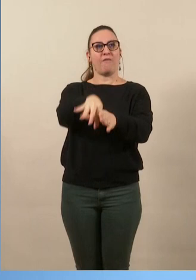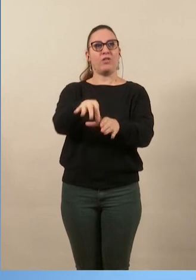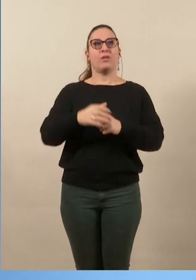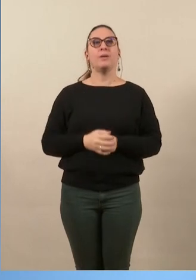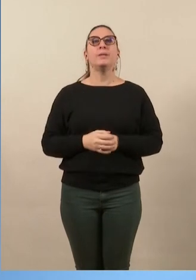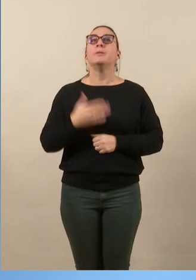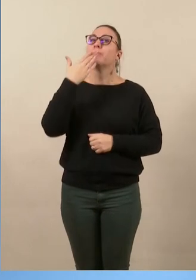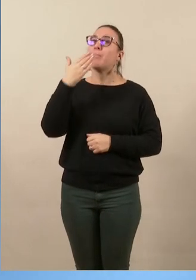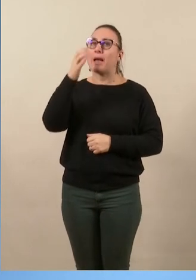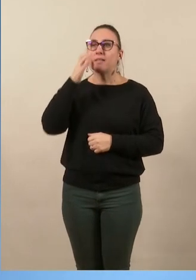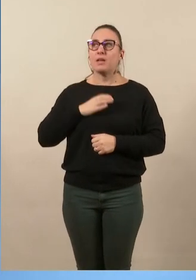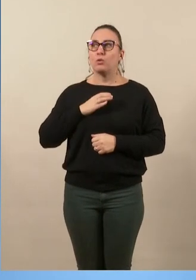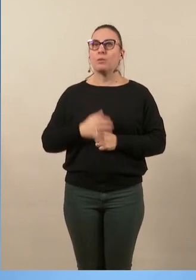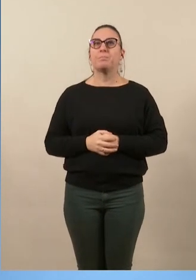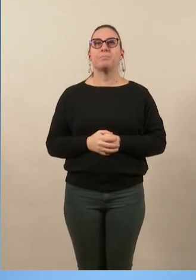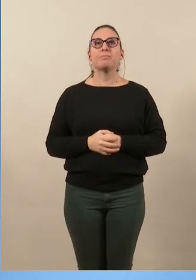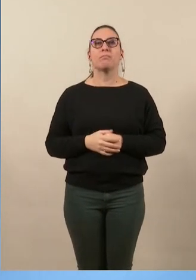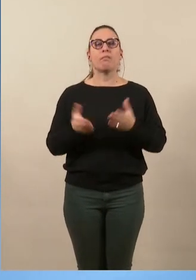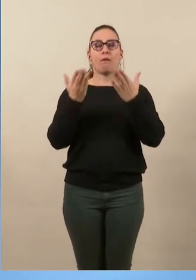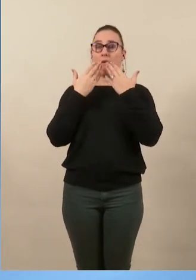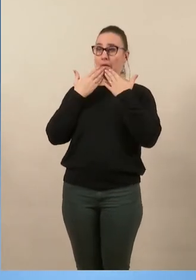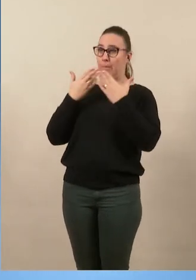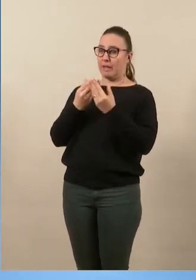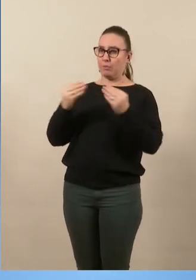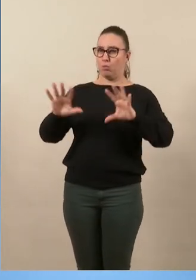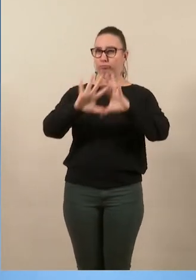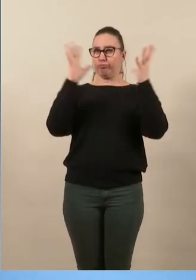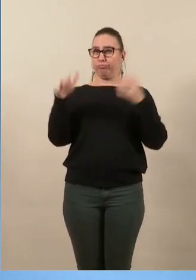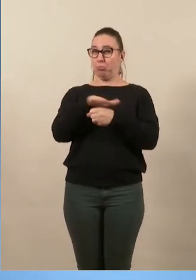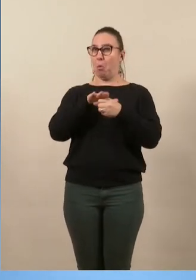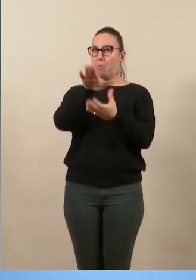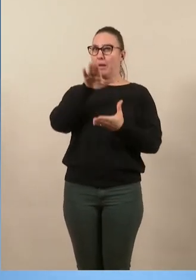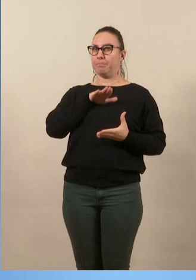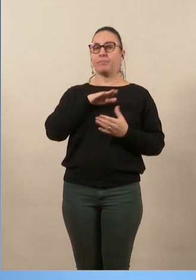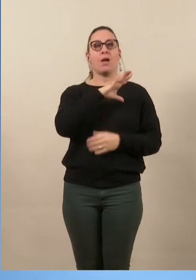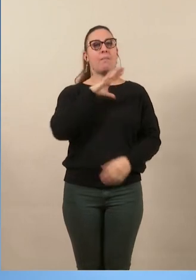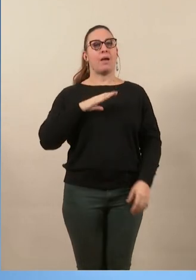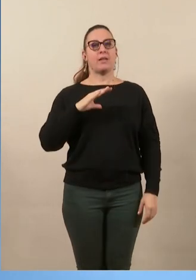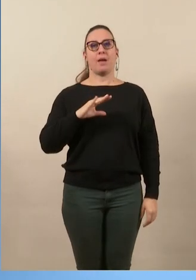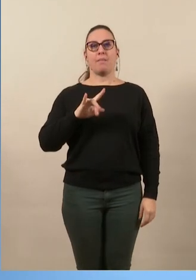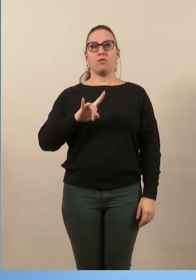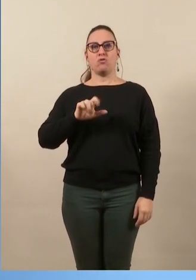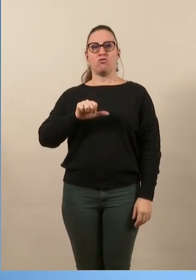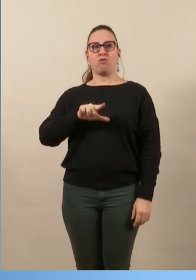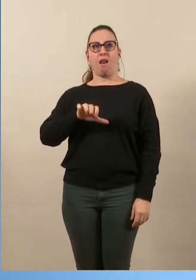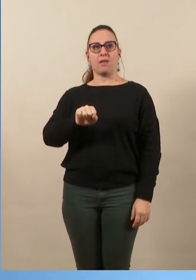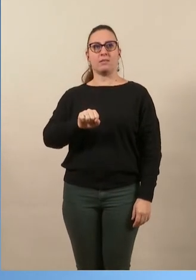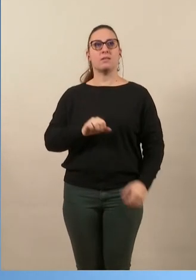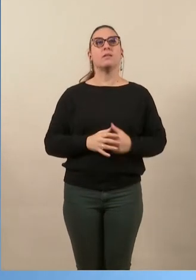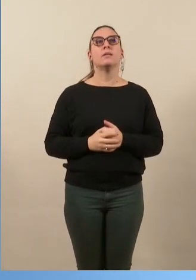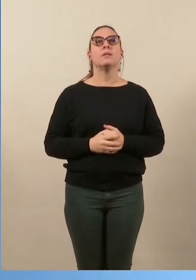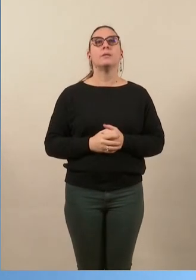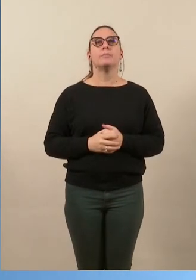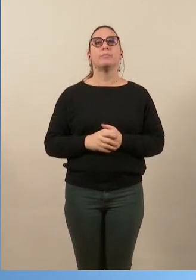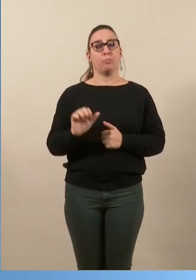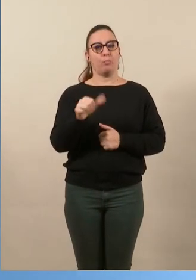attention merci beaucoup pour ce tour d'horizon très complet madame Chalas pour commencer